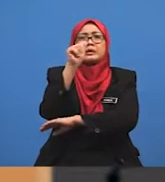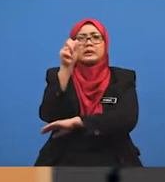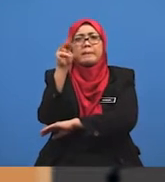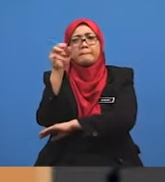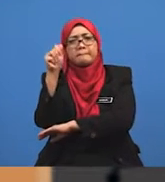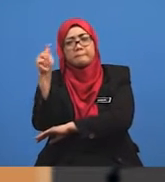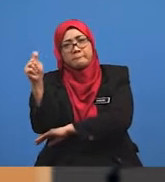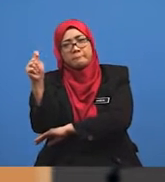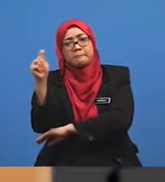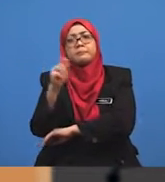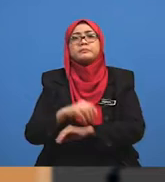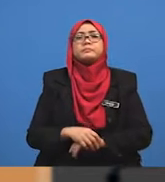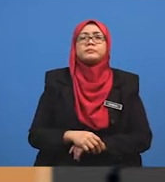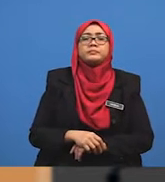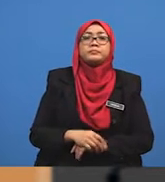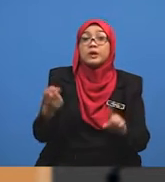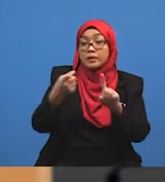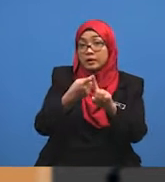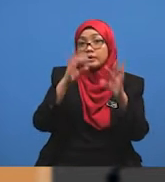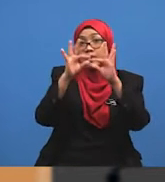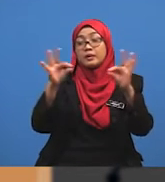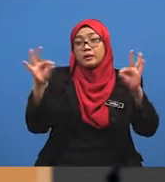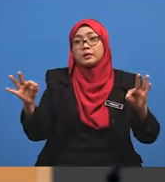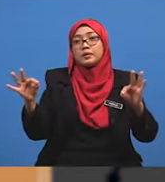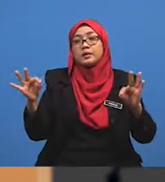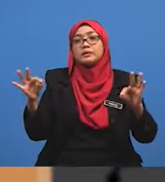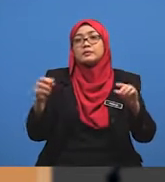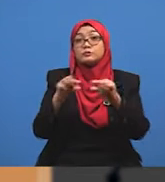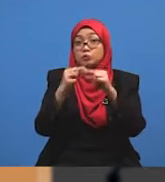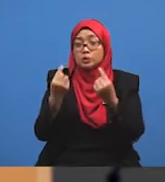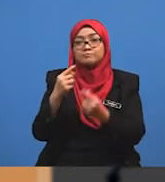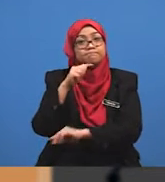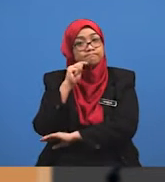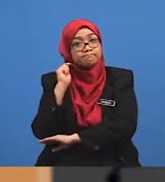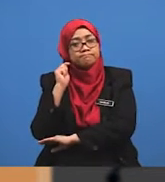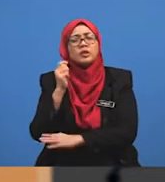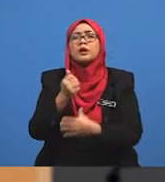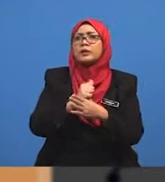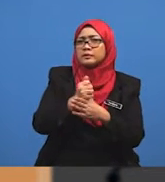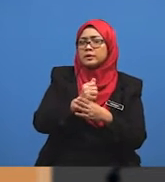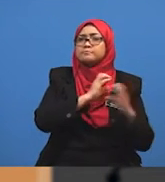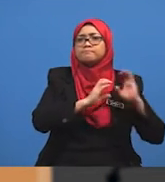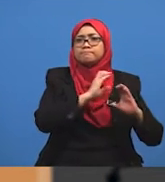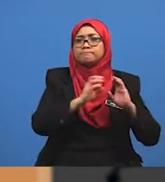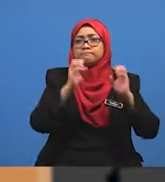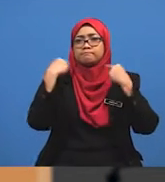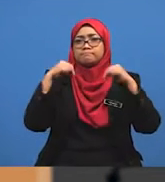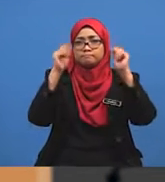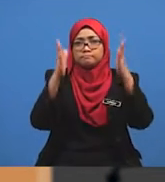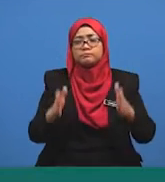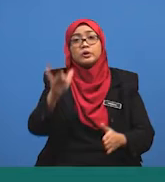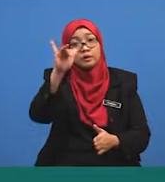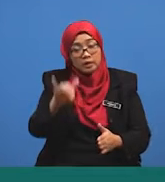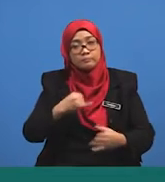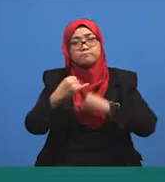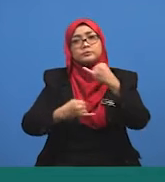hati dan pandangan. Daripada ayat Al-Quran ini, murid-murid, antara ciri usahawan yang berjaya